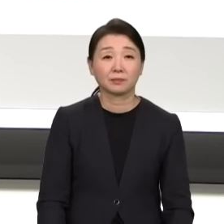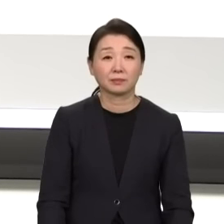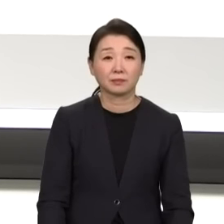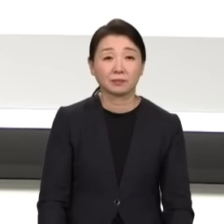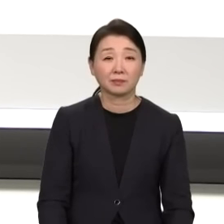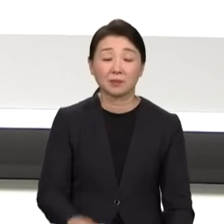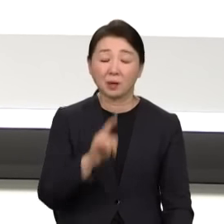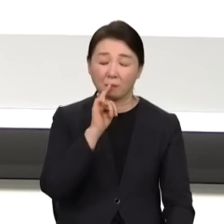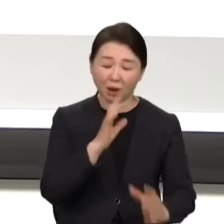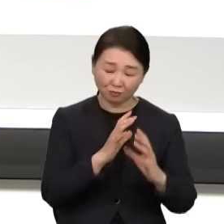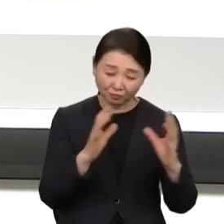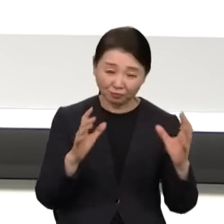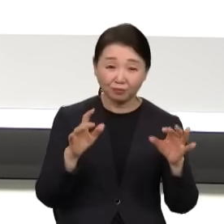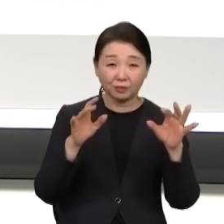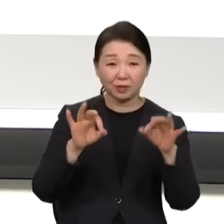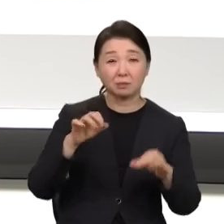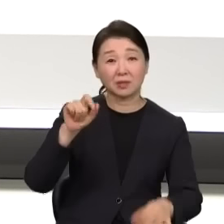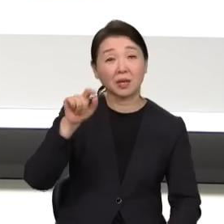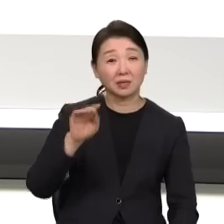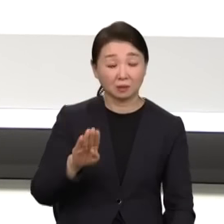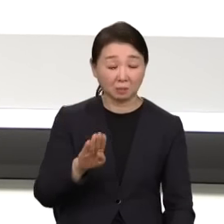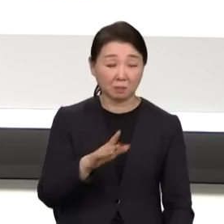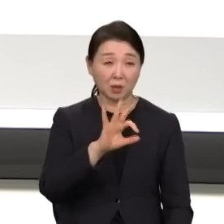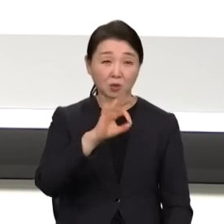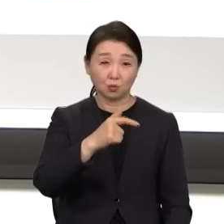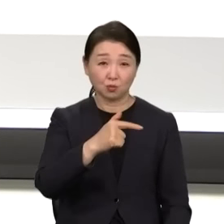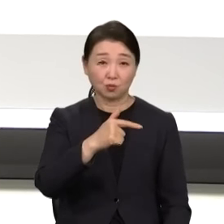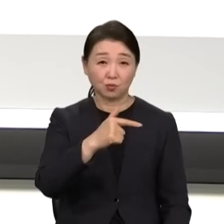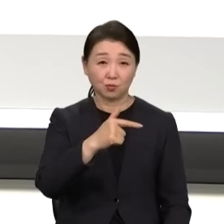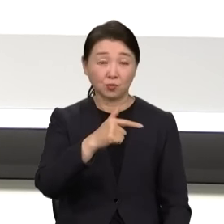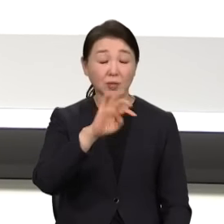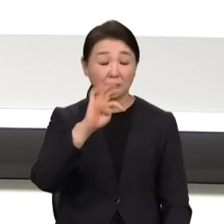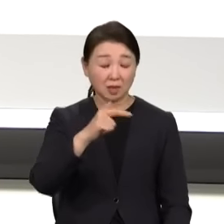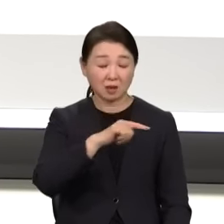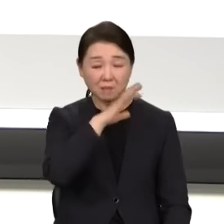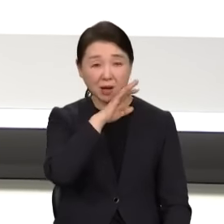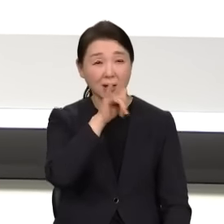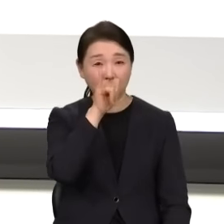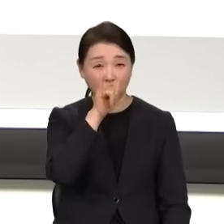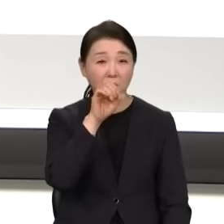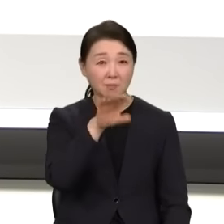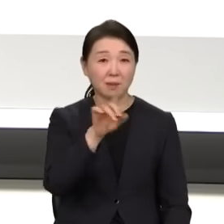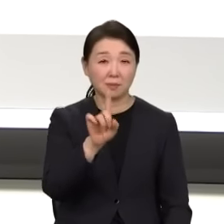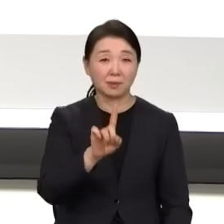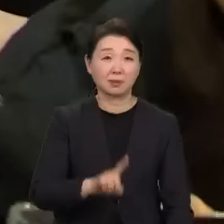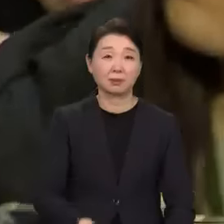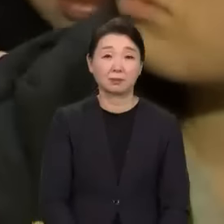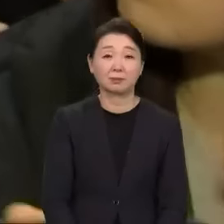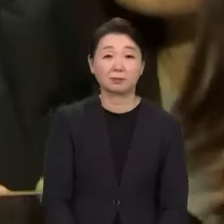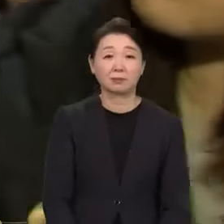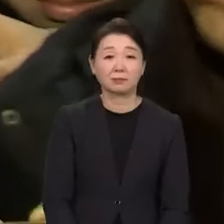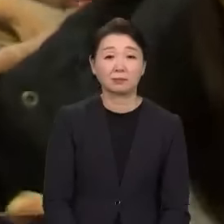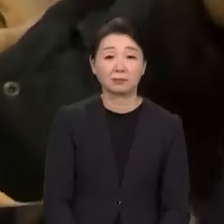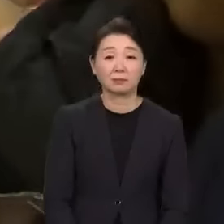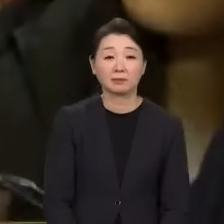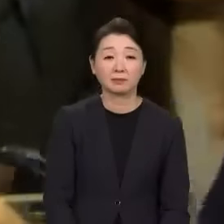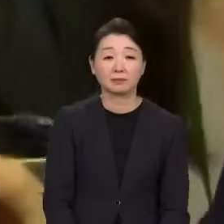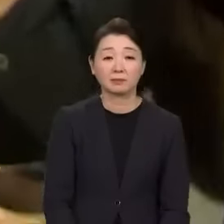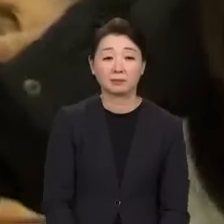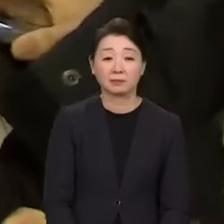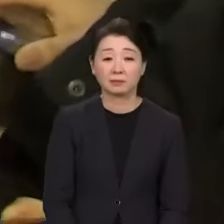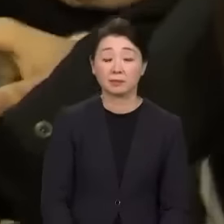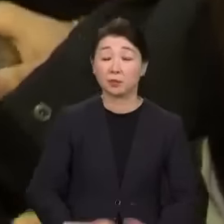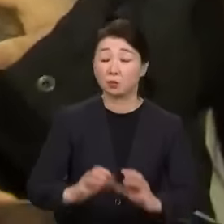자 논란이 일자 김재섭 의원이 오늘 그 윤상현 의원에게 강력하게 항일 했는데 일단 들어보시죠 어 국민